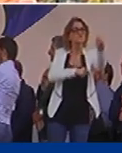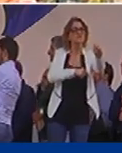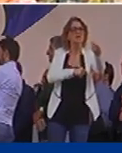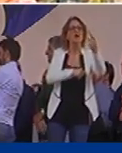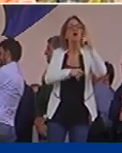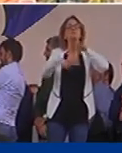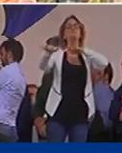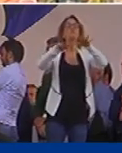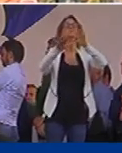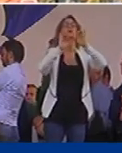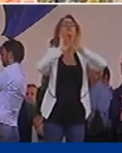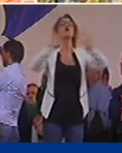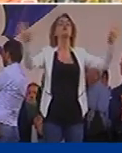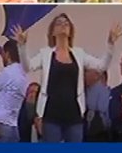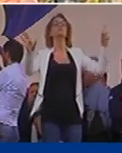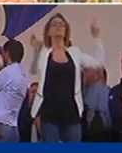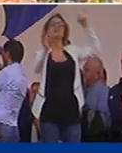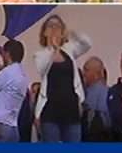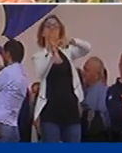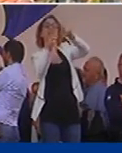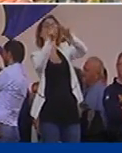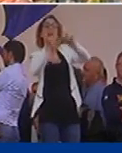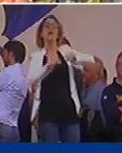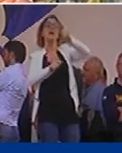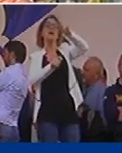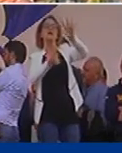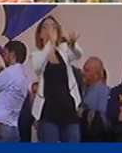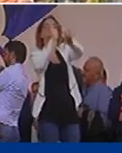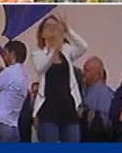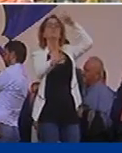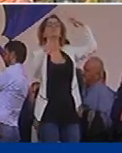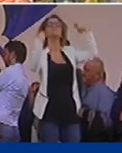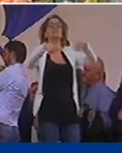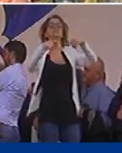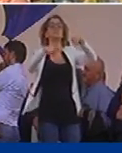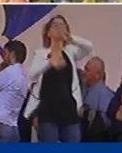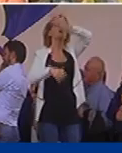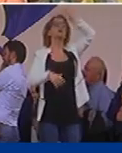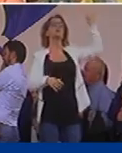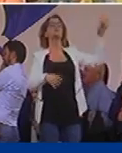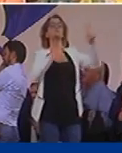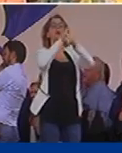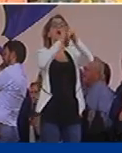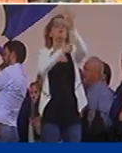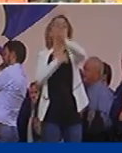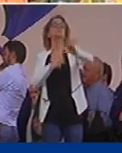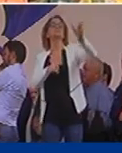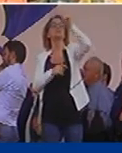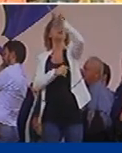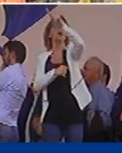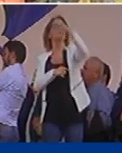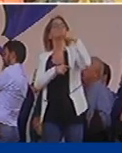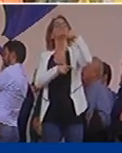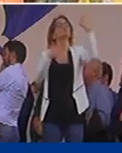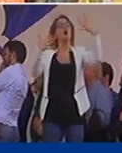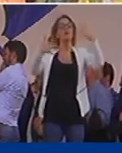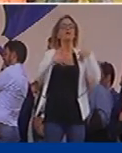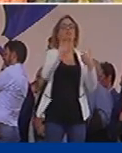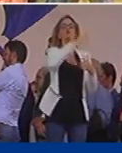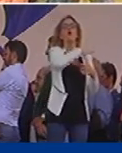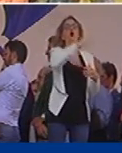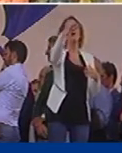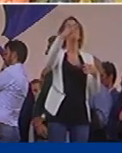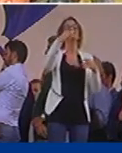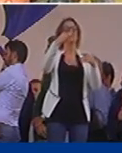movimento della Libertà, alleato della Lega, eleggerà il presidente della Repubblica austriaco che ha già detto che convocherà un